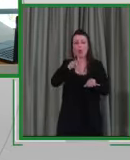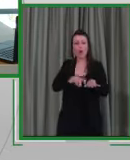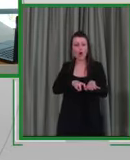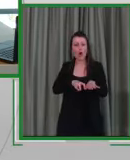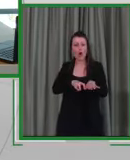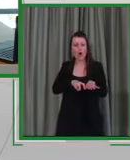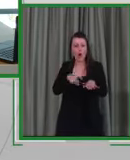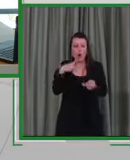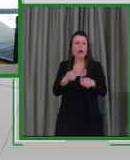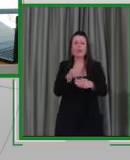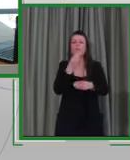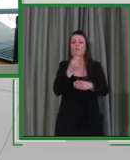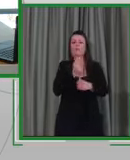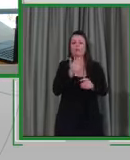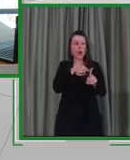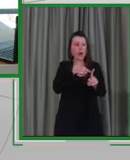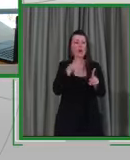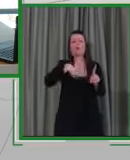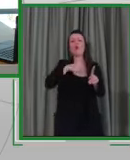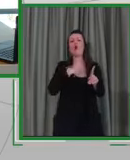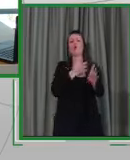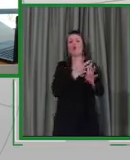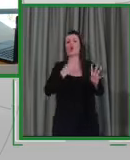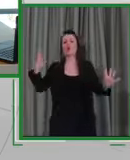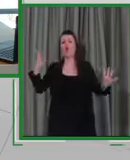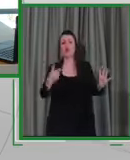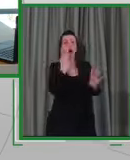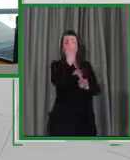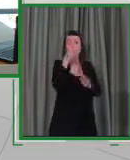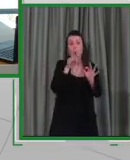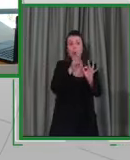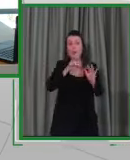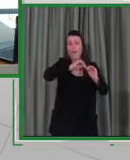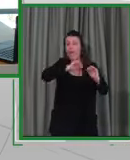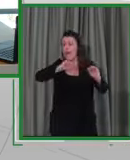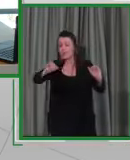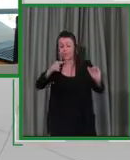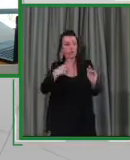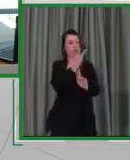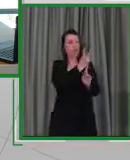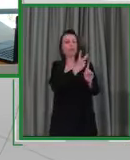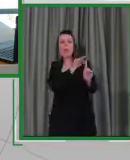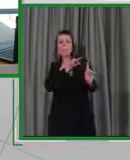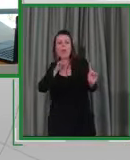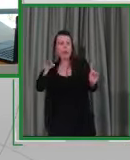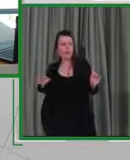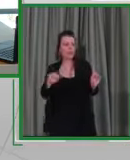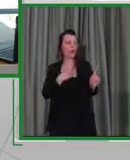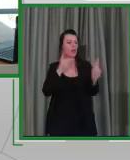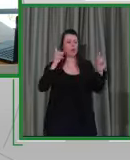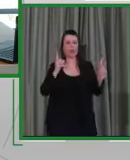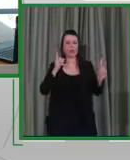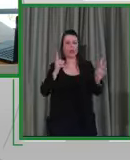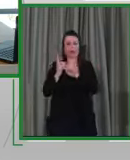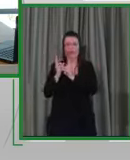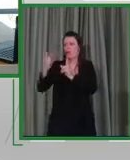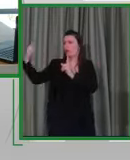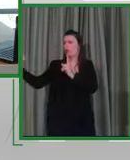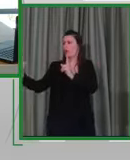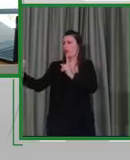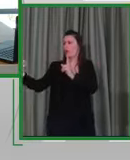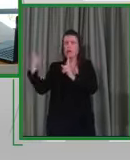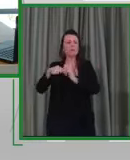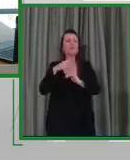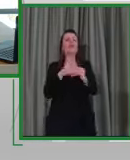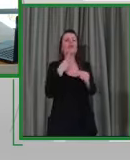due metri uno dall'altro tutti rigorosamente tranquilli in fila ognuno prende il suo mangiare